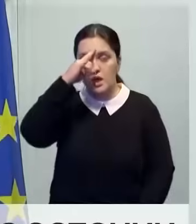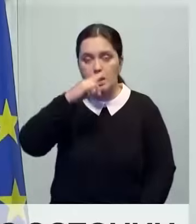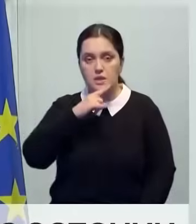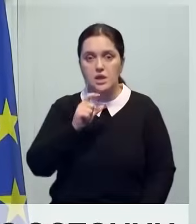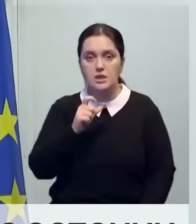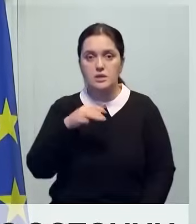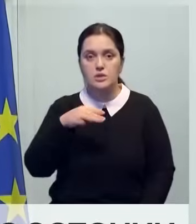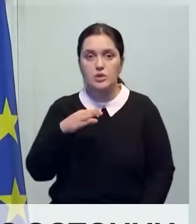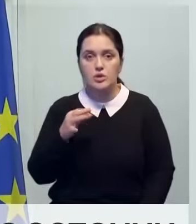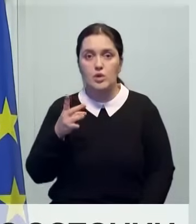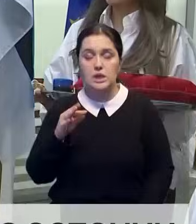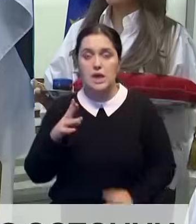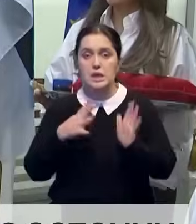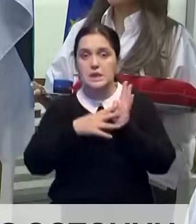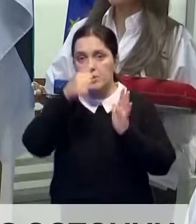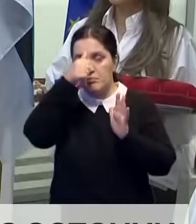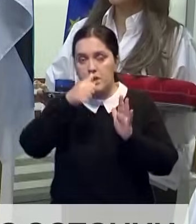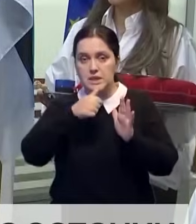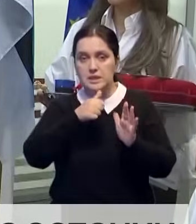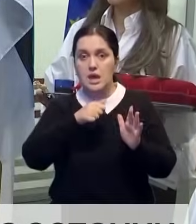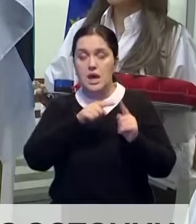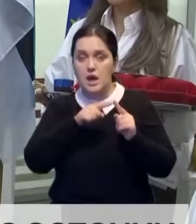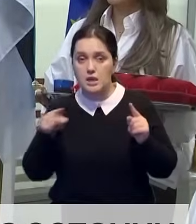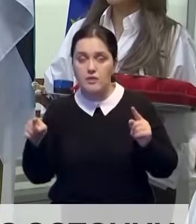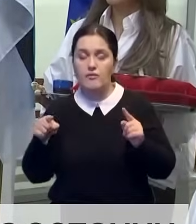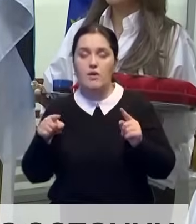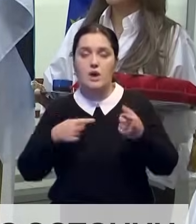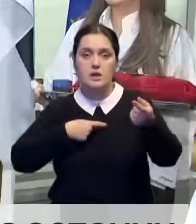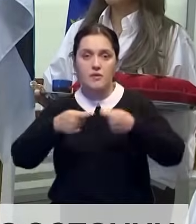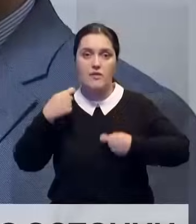республик. За 9 месяцев этого года товарооборот между Казахстаном и Эстонией достиг около